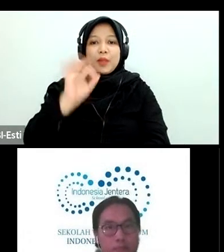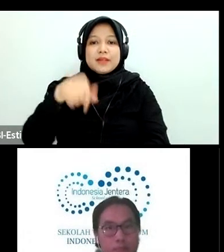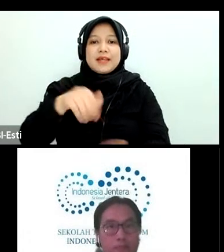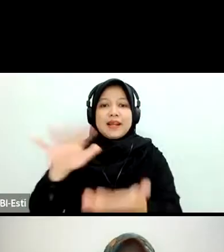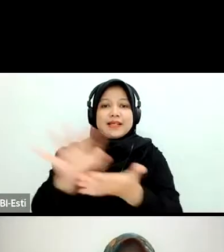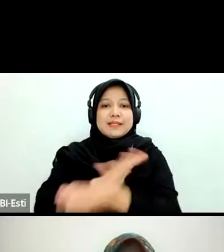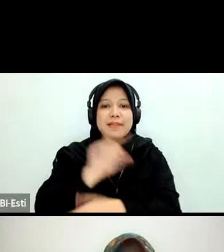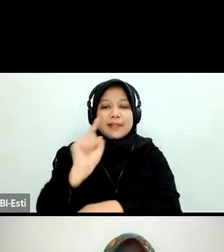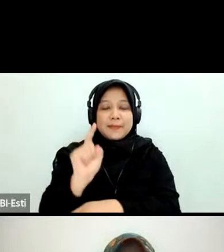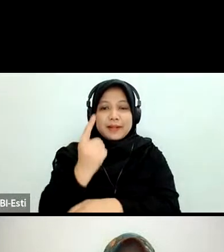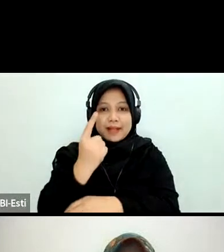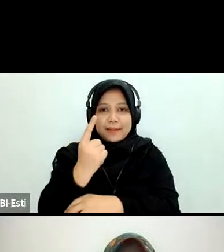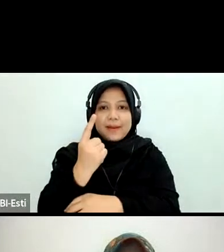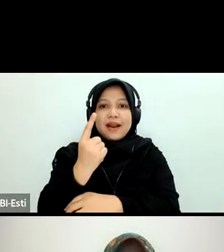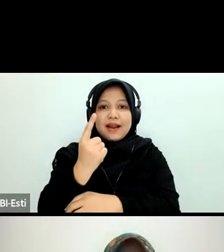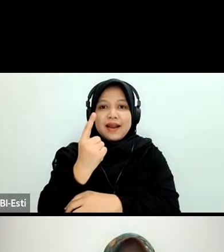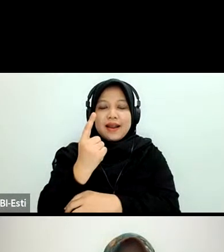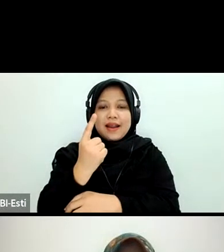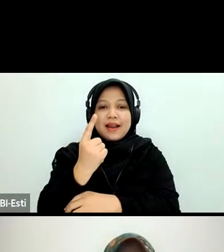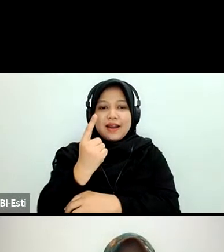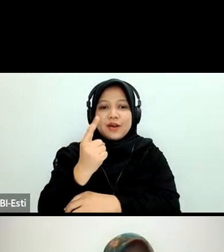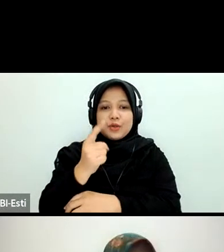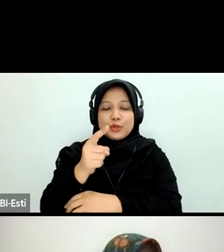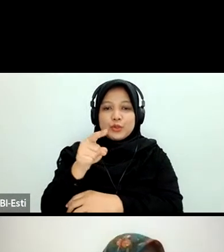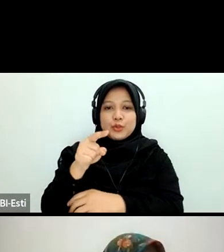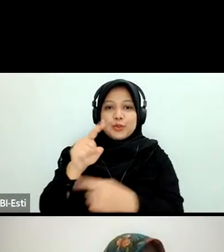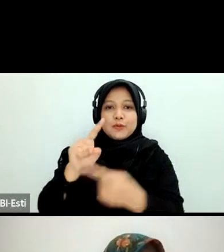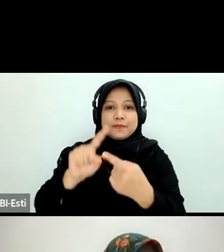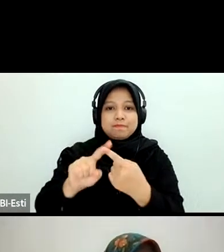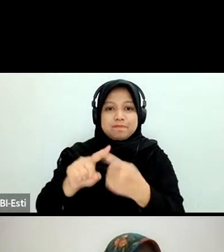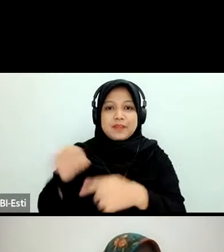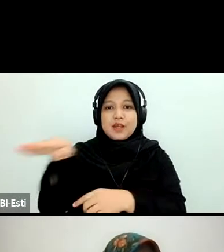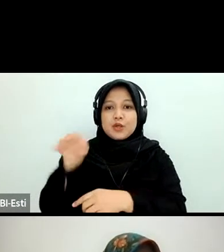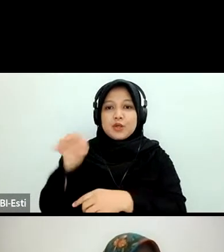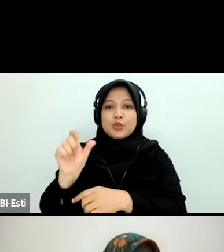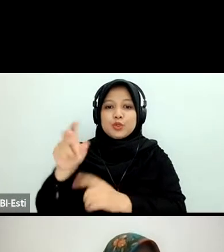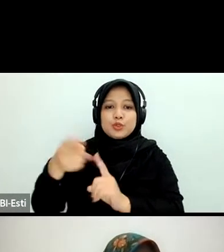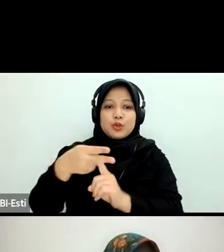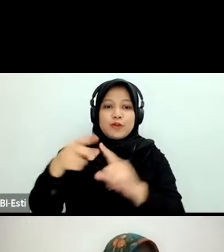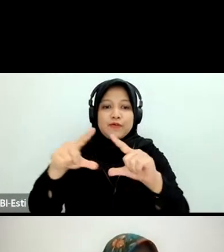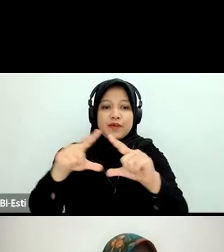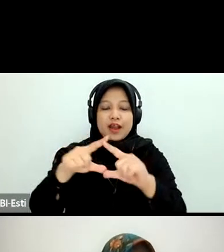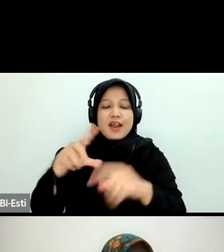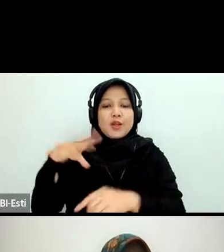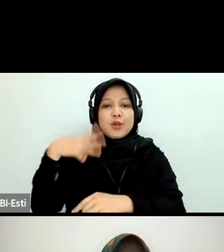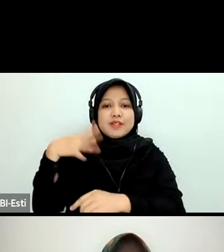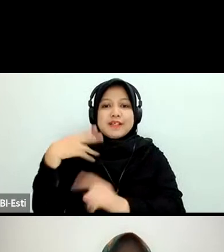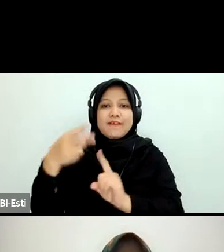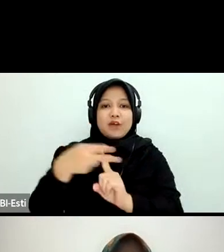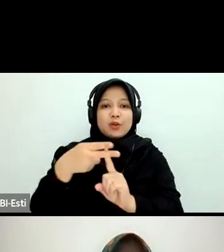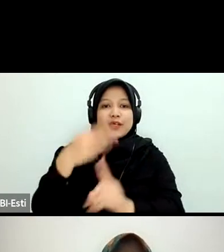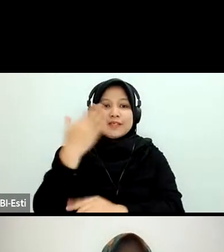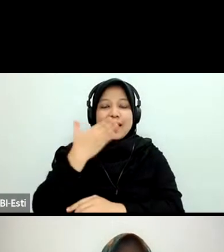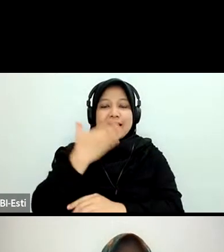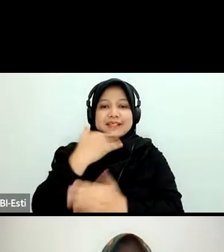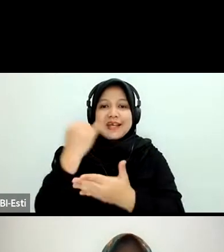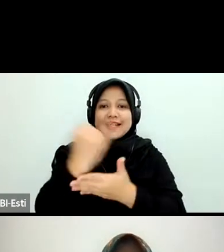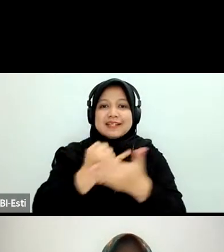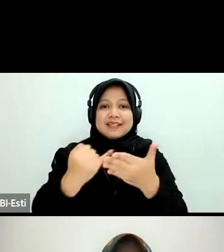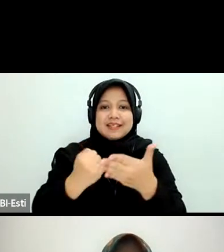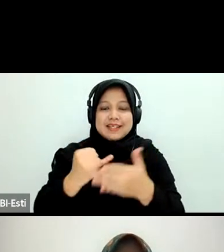pertama langsung kepada mbak Zulfa Zakia dosen fakultas bahasa dan seni Universitas Negeri Semarang